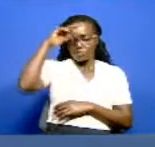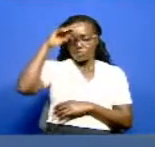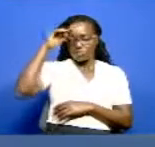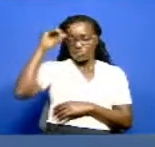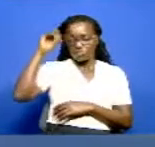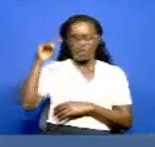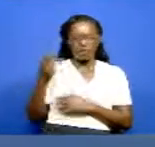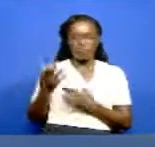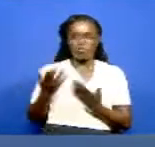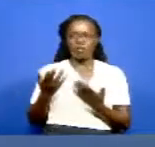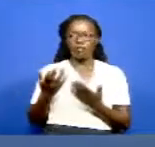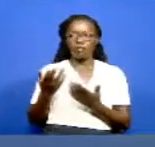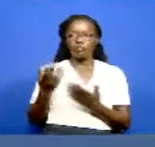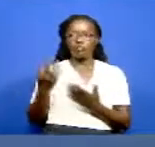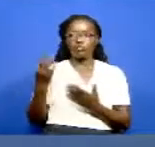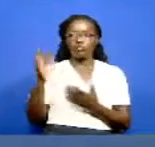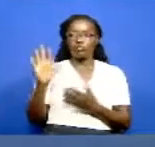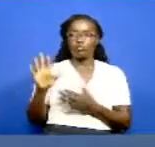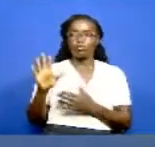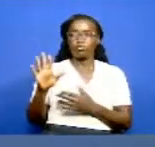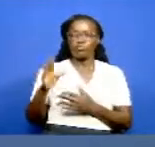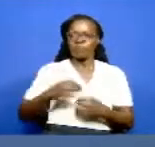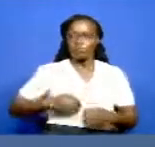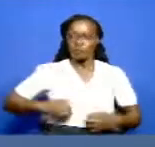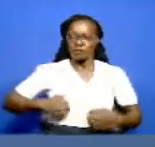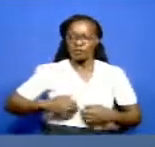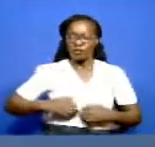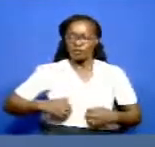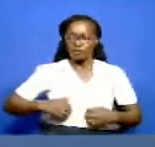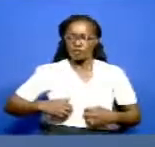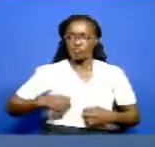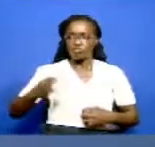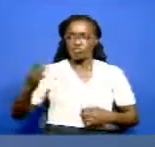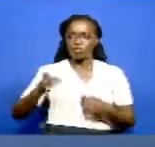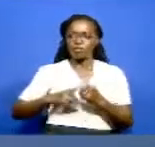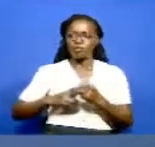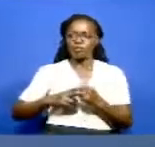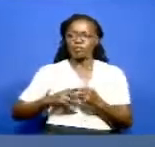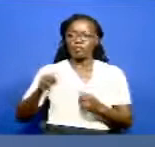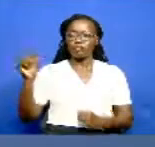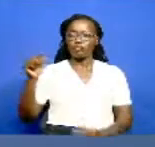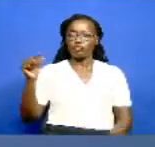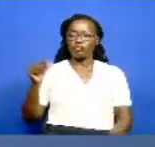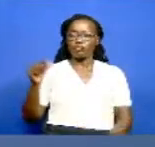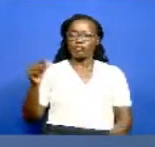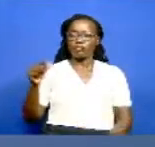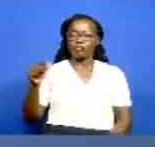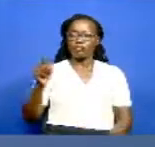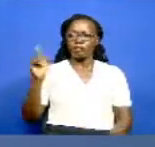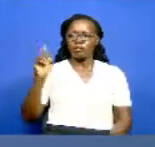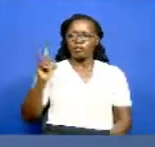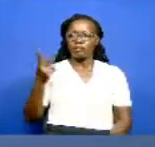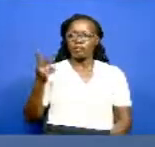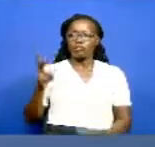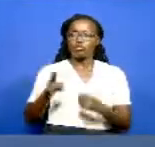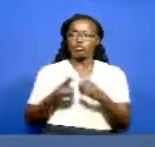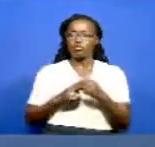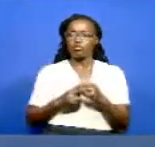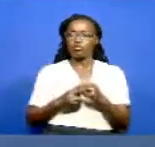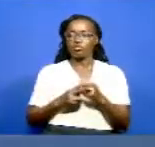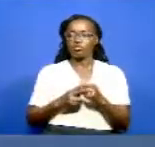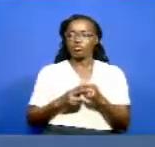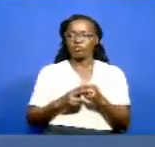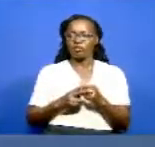ambavyo vitafikia 35 katika maeneo ya Mandera, 37 katika sehemu za Garissa. Hapa Nairobi vitafikia